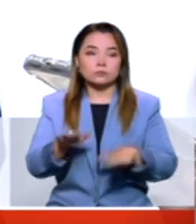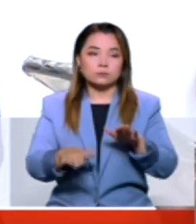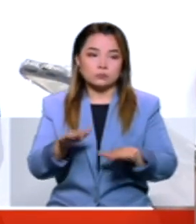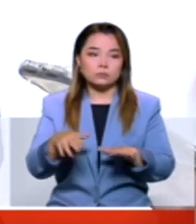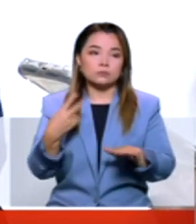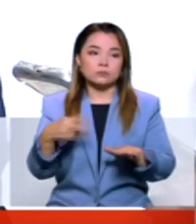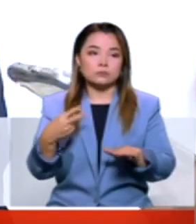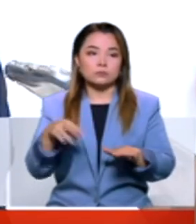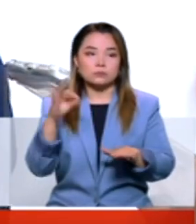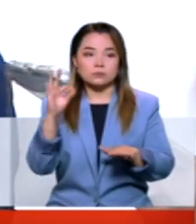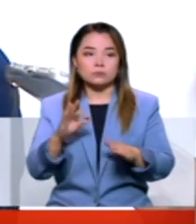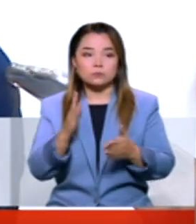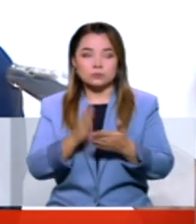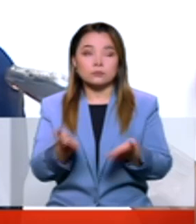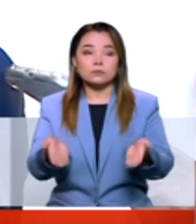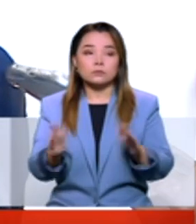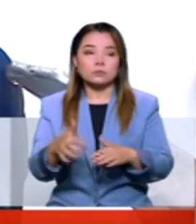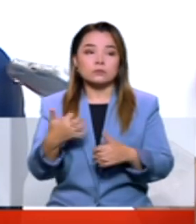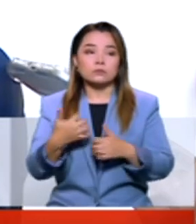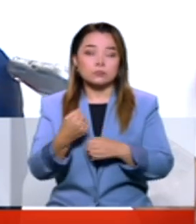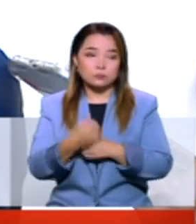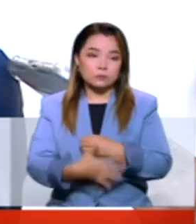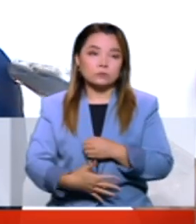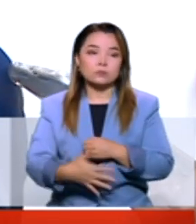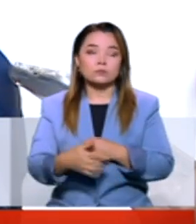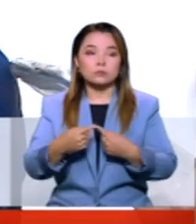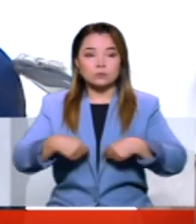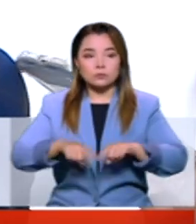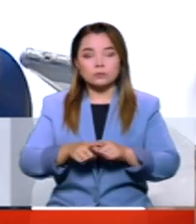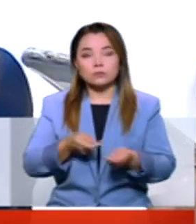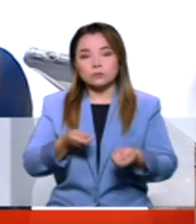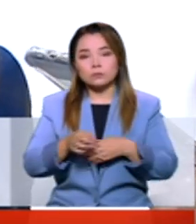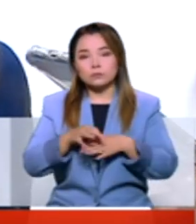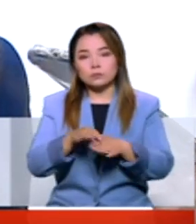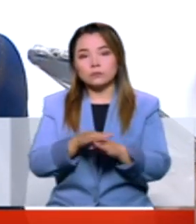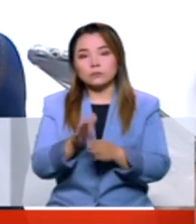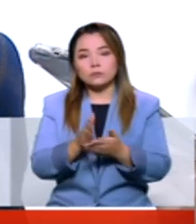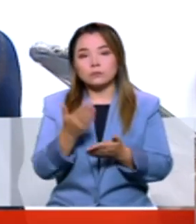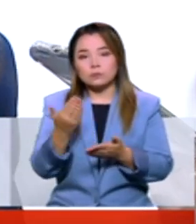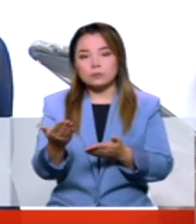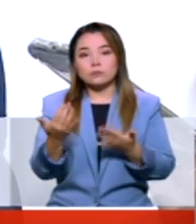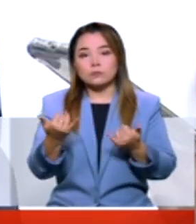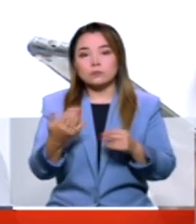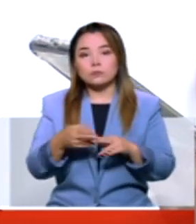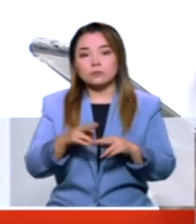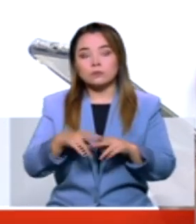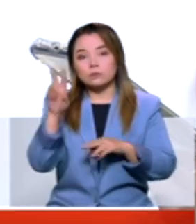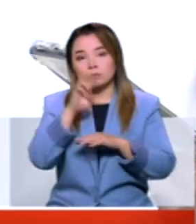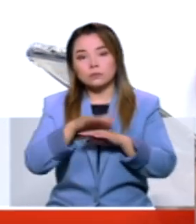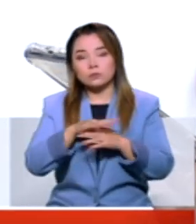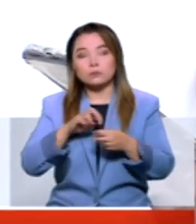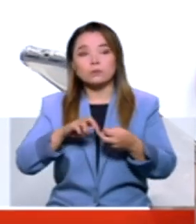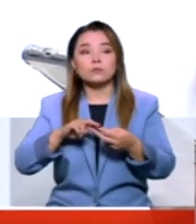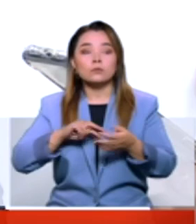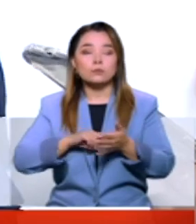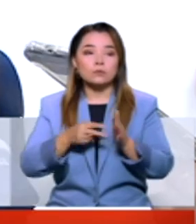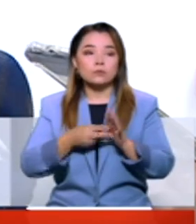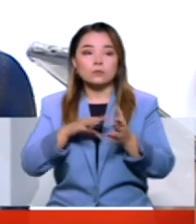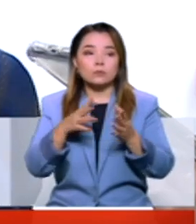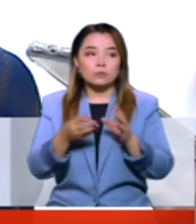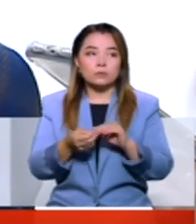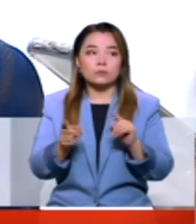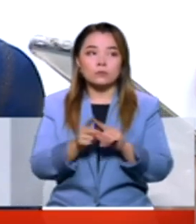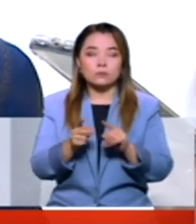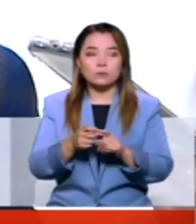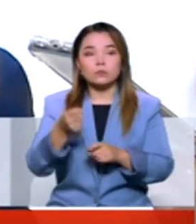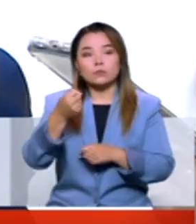ғана. Қалғаны орталық органдардың нелері, индикаторлары. Демек, мемлекеттік жоспарлау жүйесінде не болып кеткен?